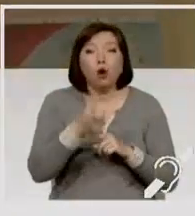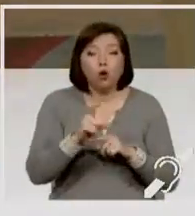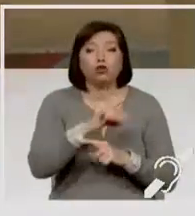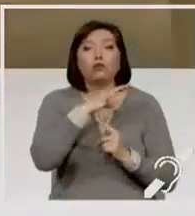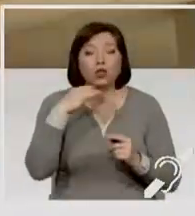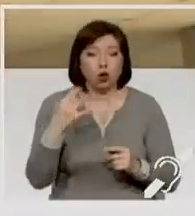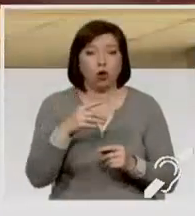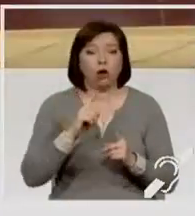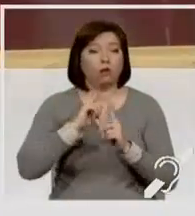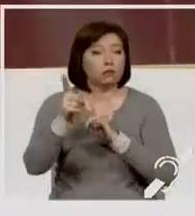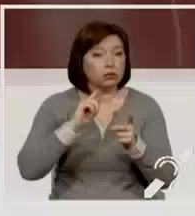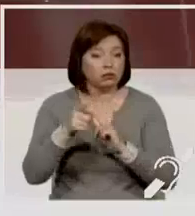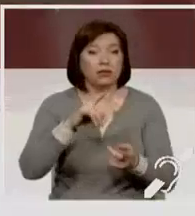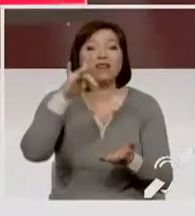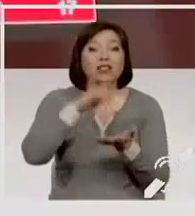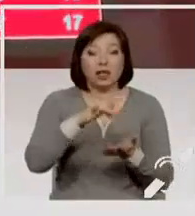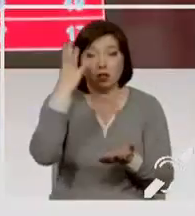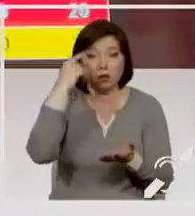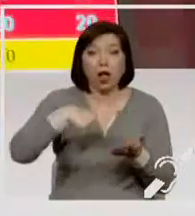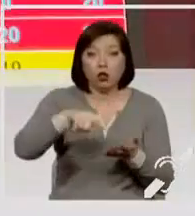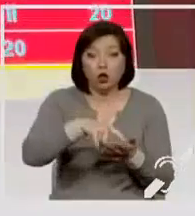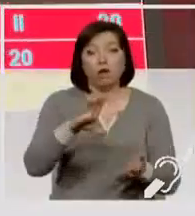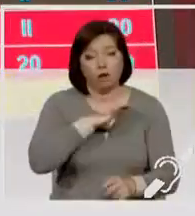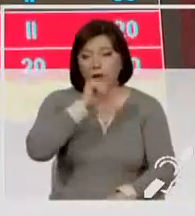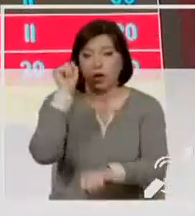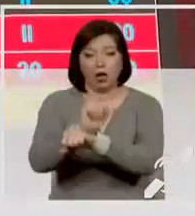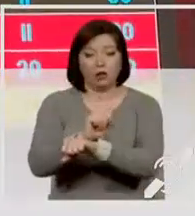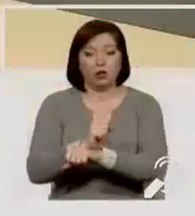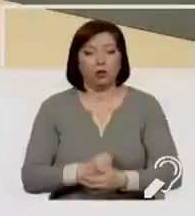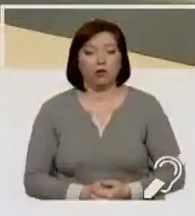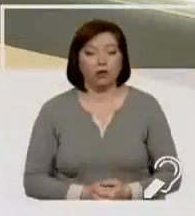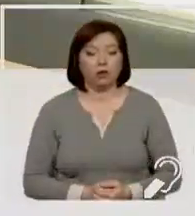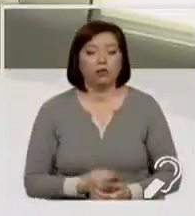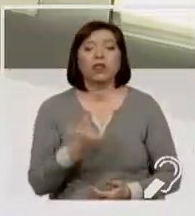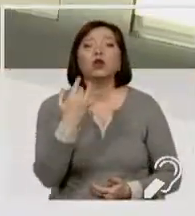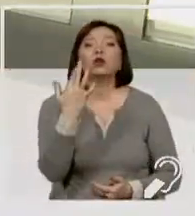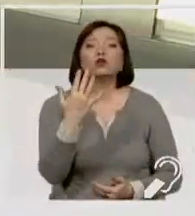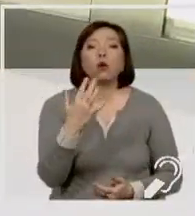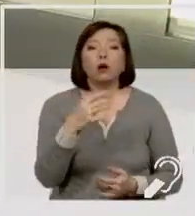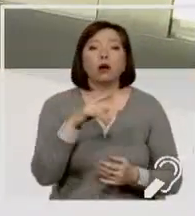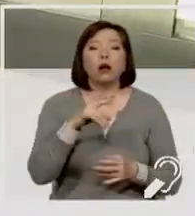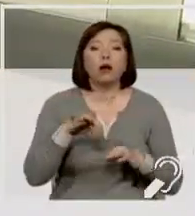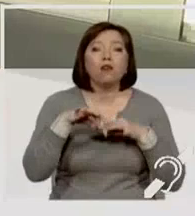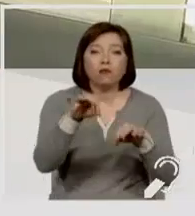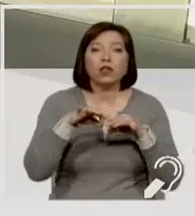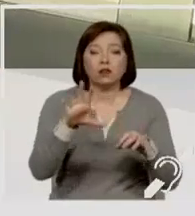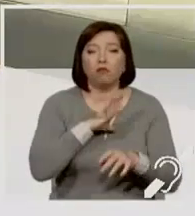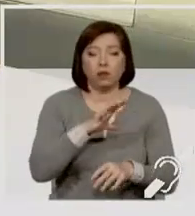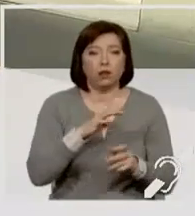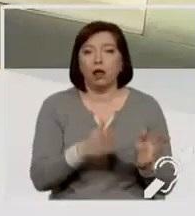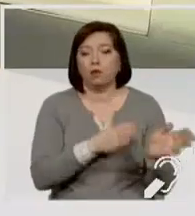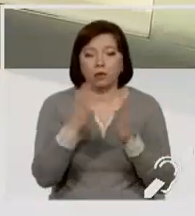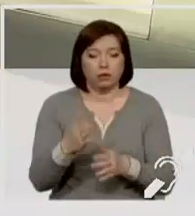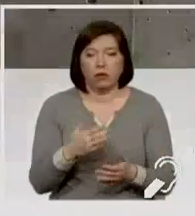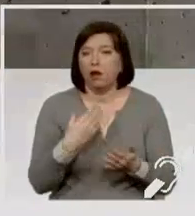spre raioanele din centrul Republicii Moldova au fost suspendate. Câte curse au fost anulate astăzi? Atât.